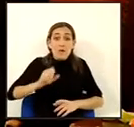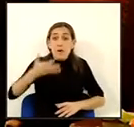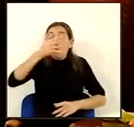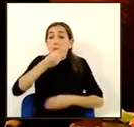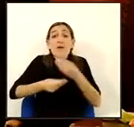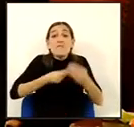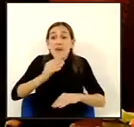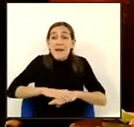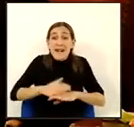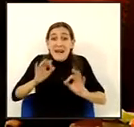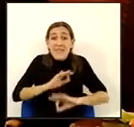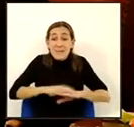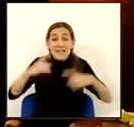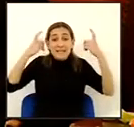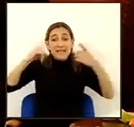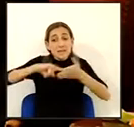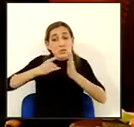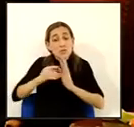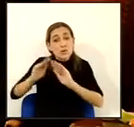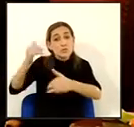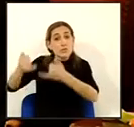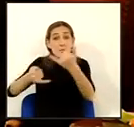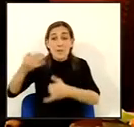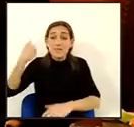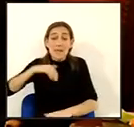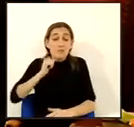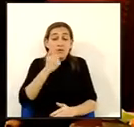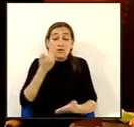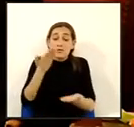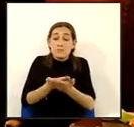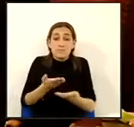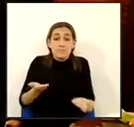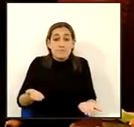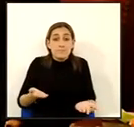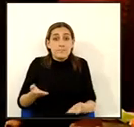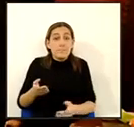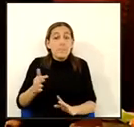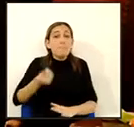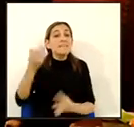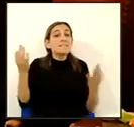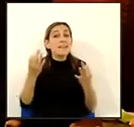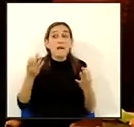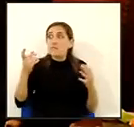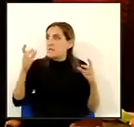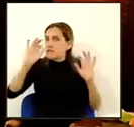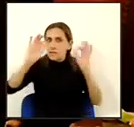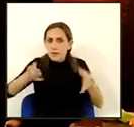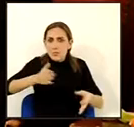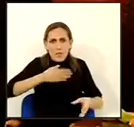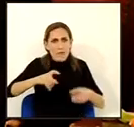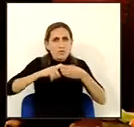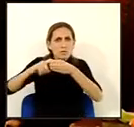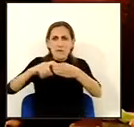cap dels problemes plantejats en les mocions que s'han presentat en aquest consistori, més enllà, evidentment, de solidaritzar-se amb els